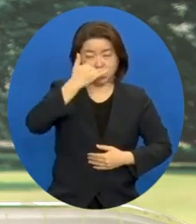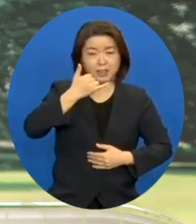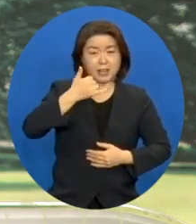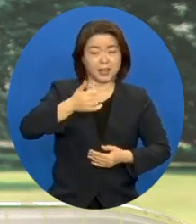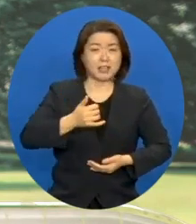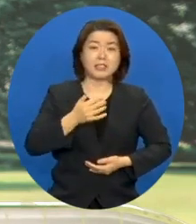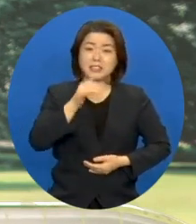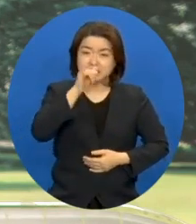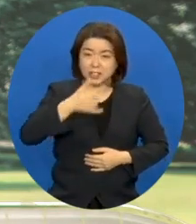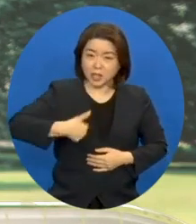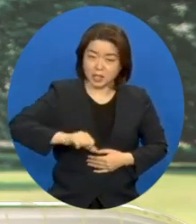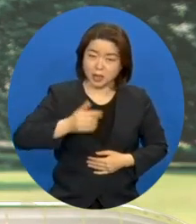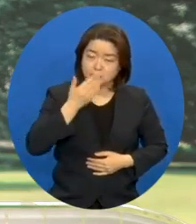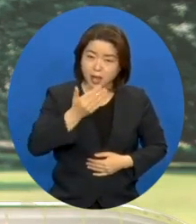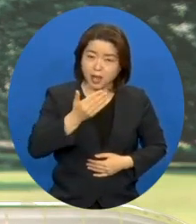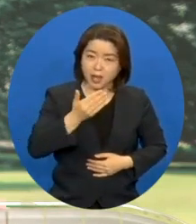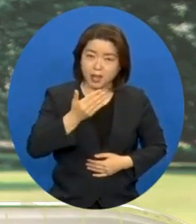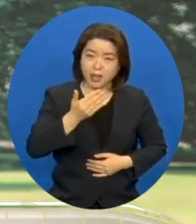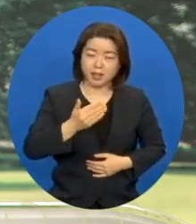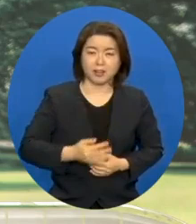되겠습니까?